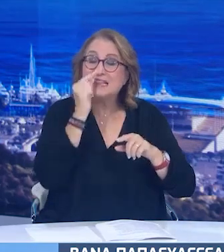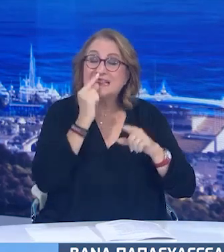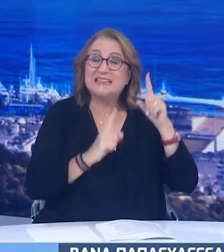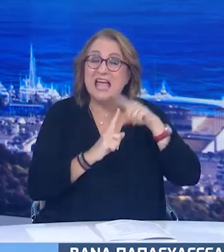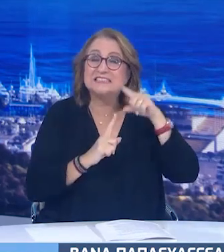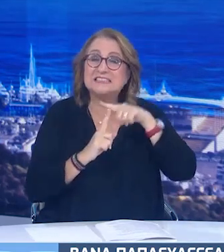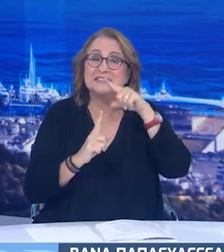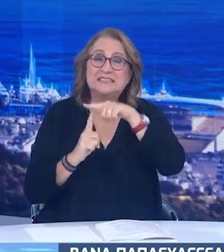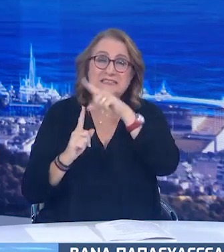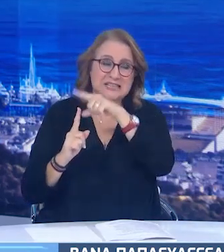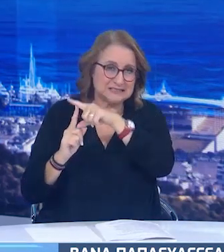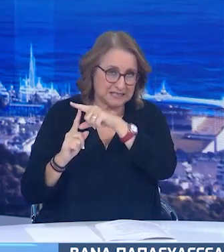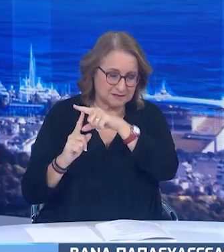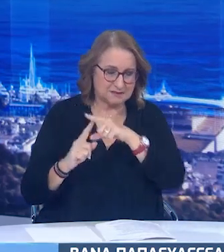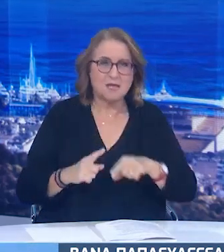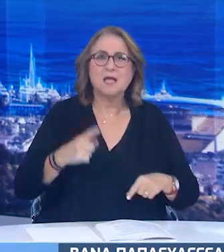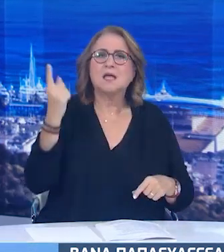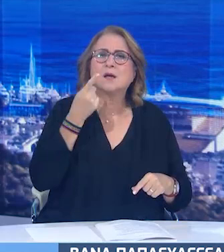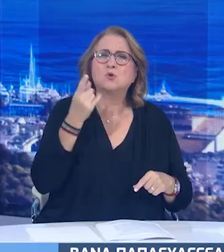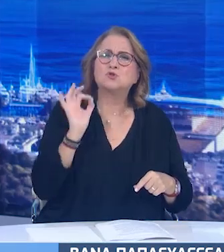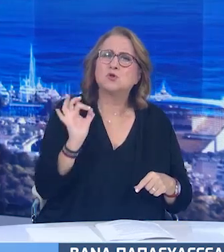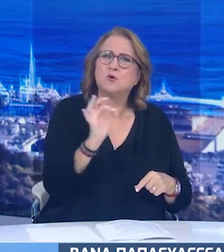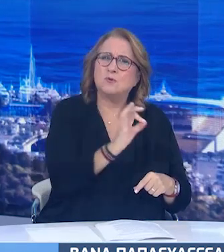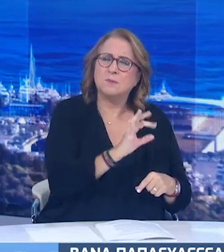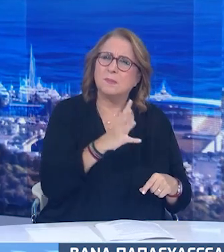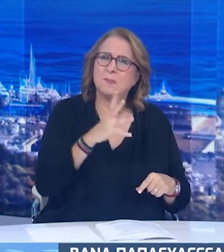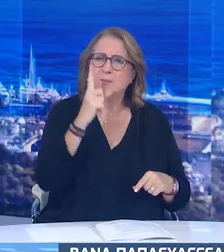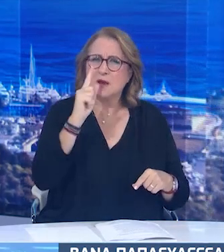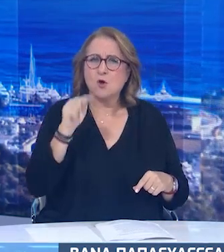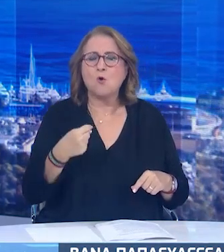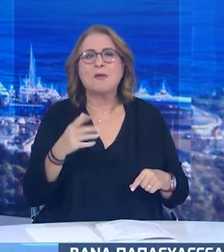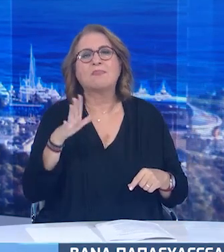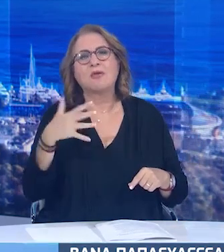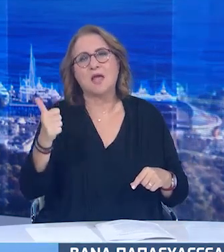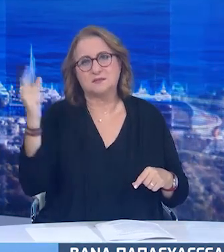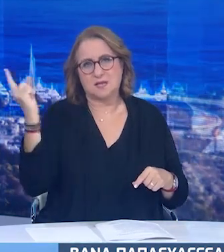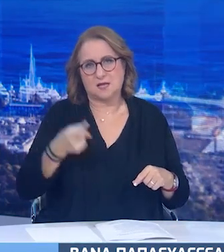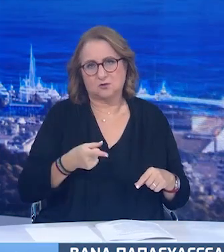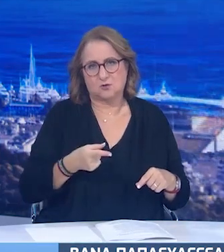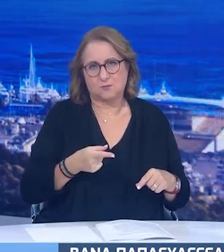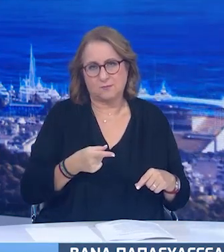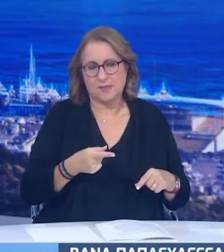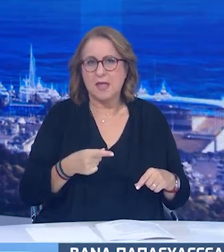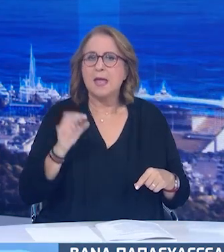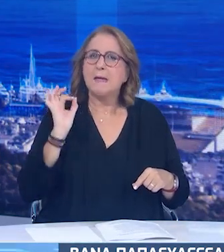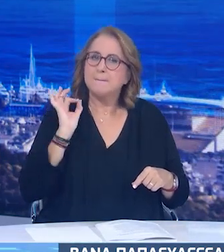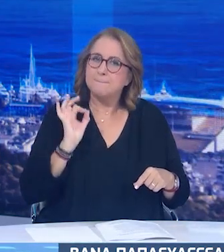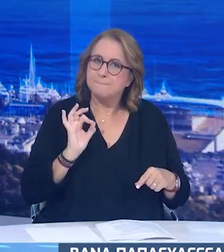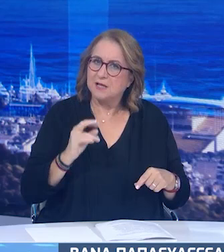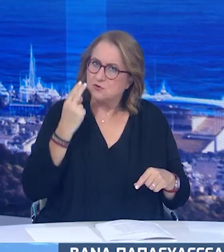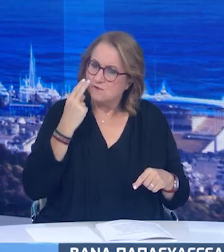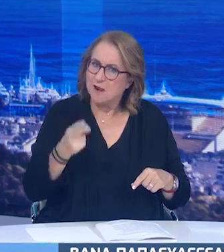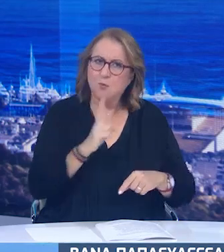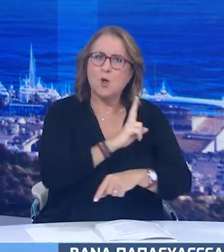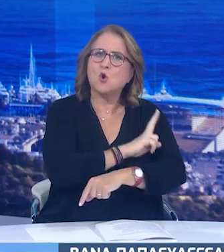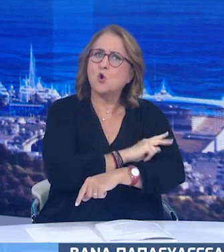στο 1,16%. Παρά τη συνεχιζόμενη πανδημία, παρατηρούμε μια σταθερή αποκλιμάκωση του Εθνικού Συστήματος